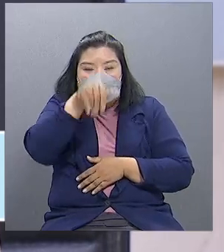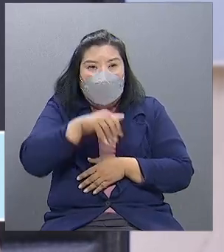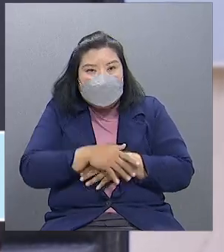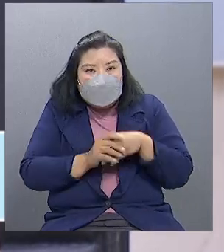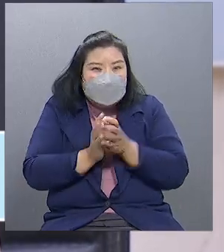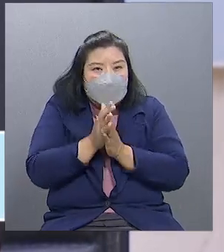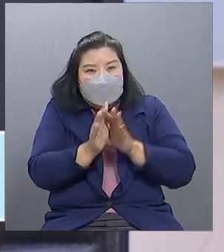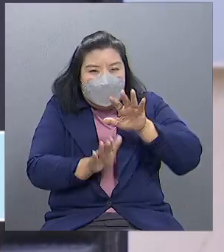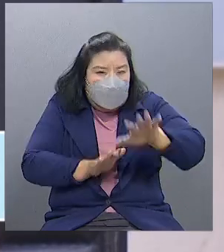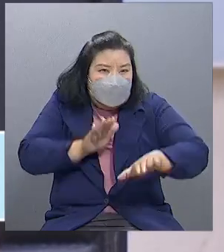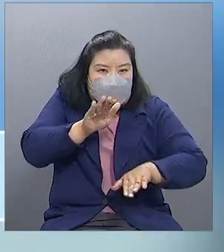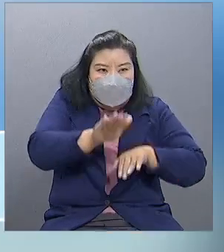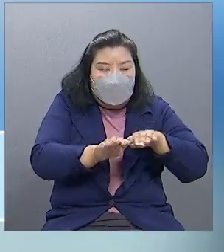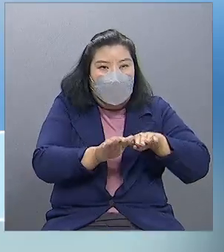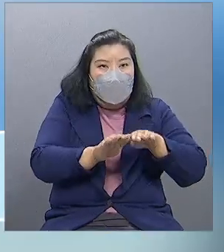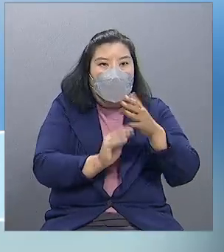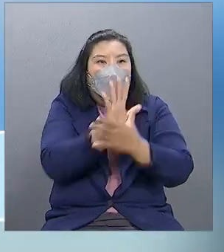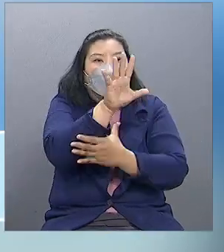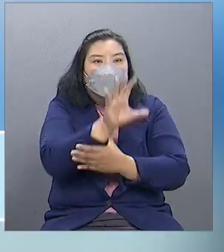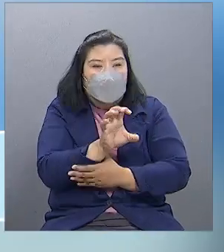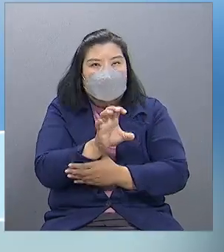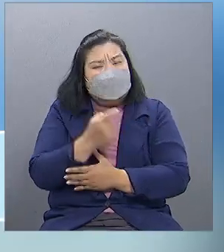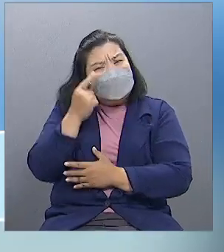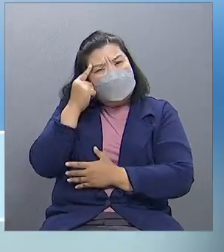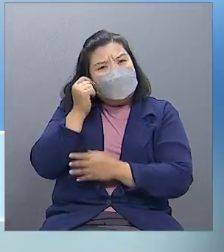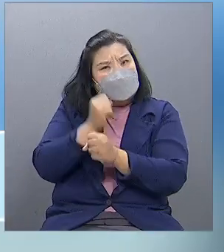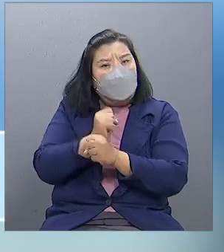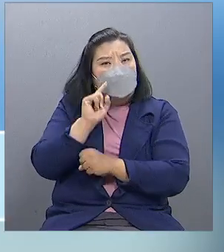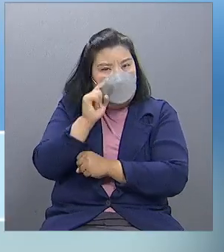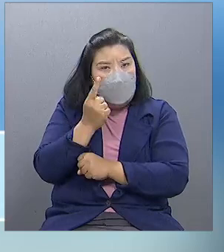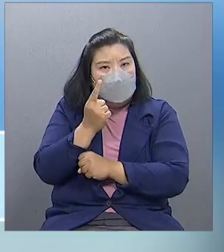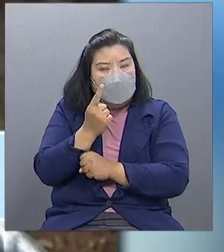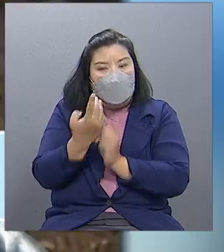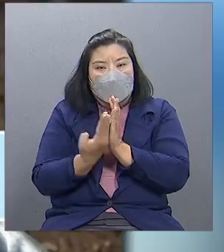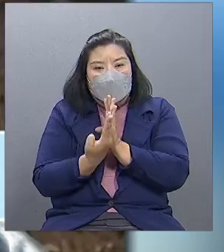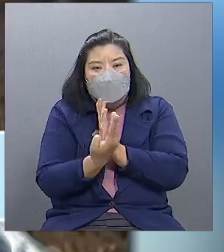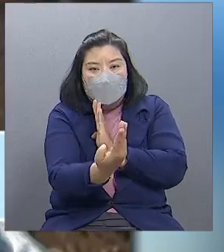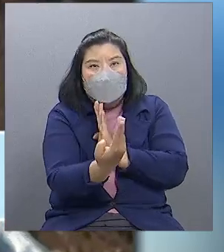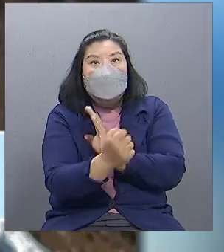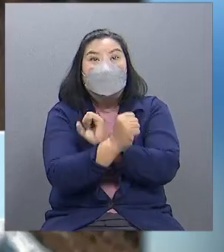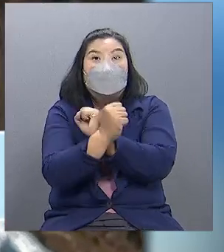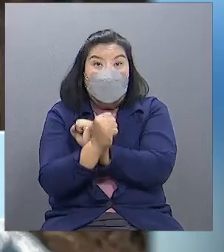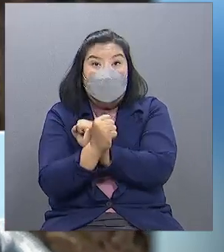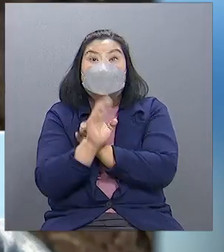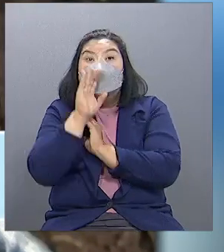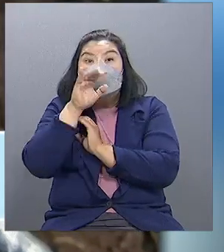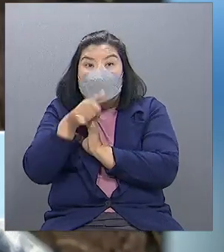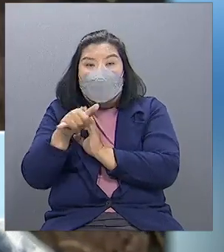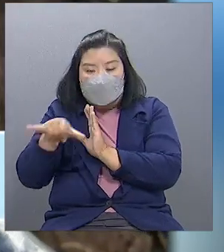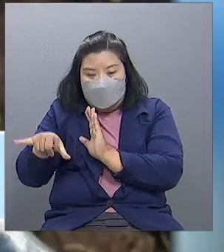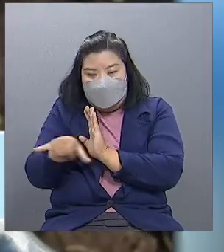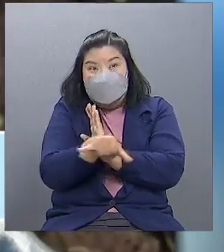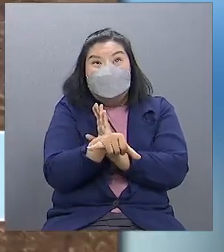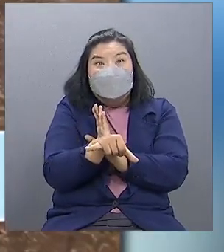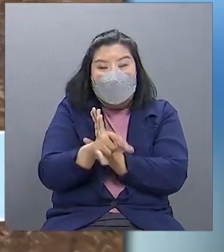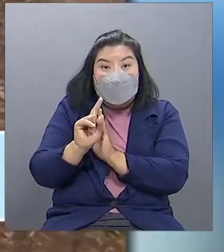างรốวอะกึงถาวอนป้องกันช้างปาออกมาหากิน ที่พื้นที่ป่านุรักษ์พื้นที่ได้แก่เคตรัษฐานสั